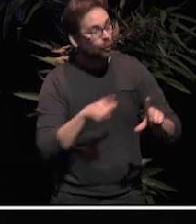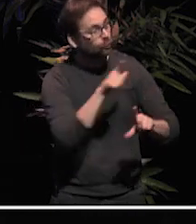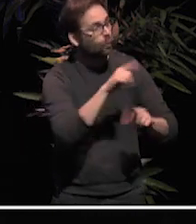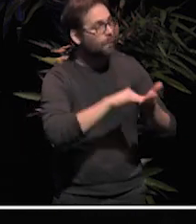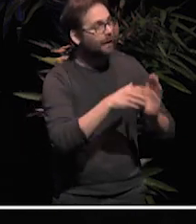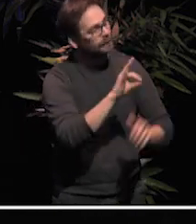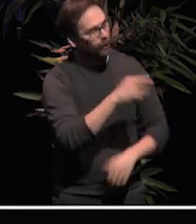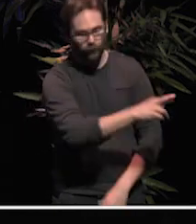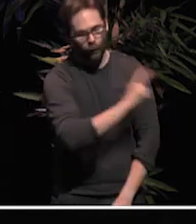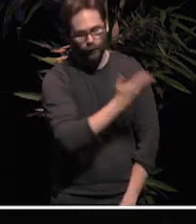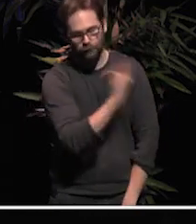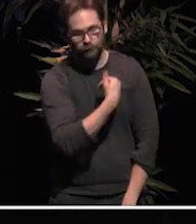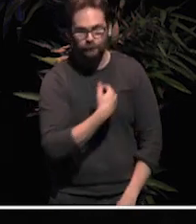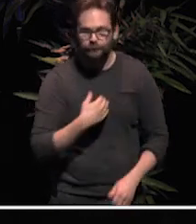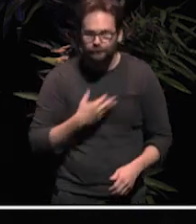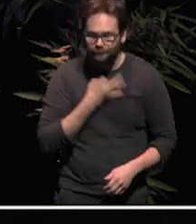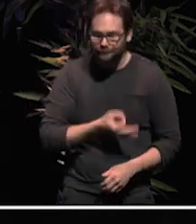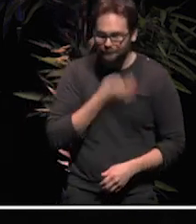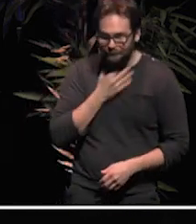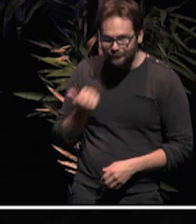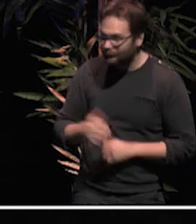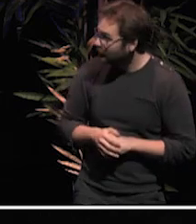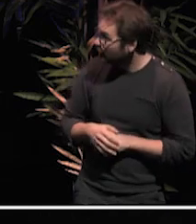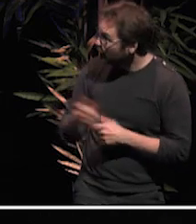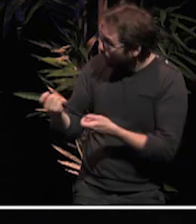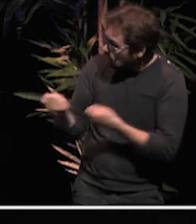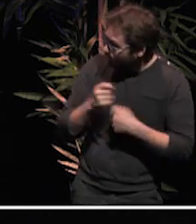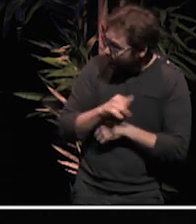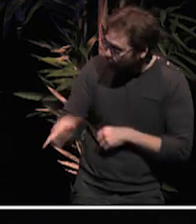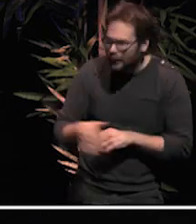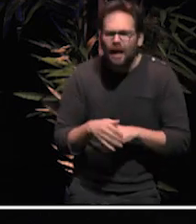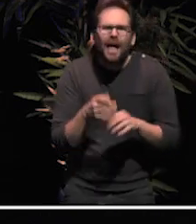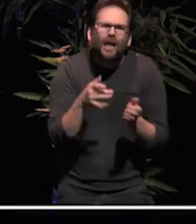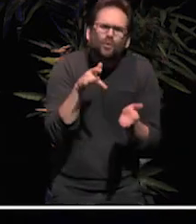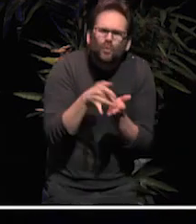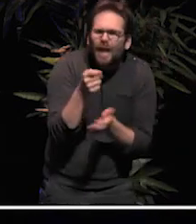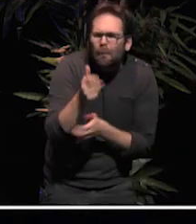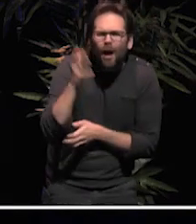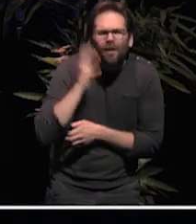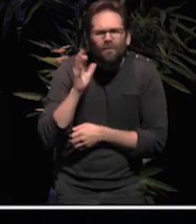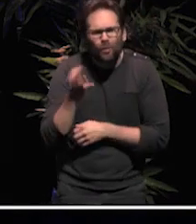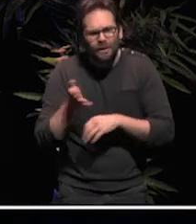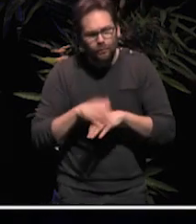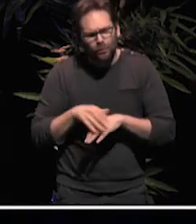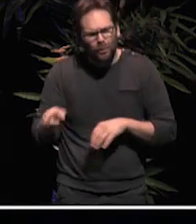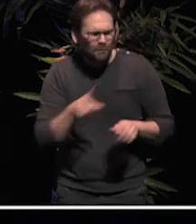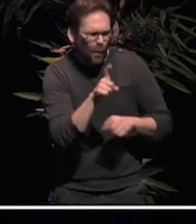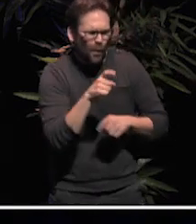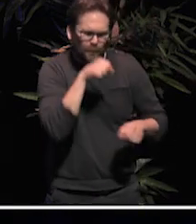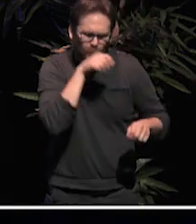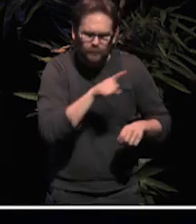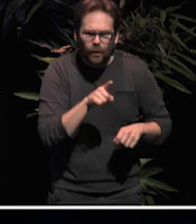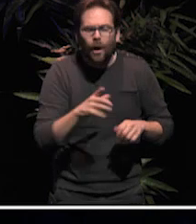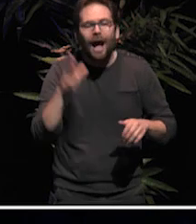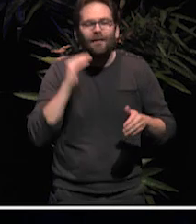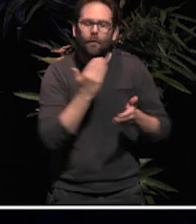tu rentres. Vous n'avez jamais réussi à la faire venir faire du surf avec vous ? Ah non, elle en fait un petit peu. Ouais. Mais elle n'aime pas trop l'eau. Je lui ai fait faire du catamaran